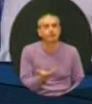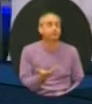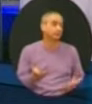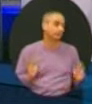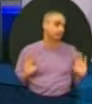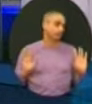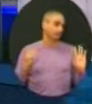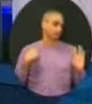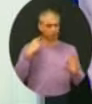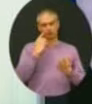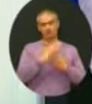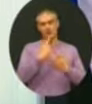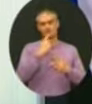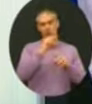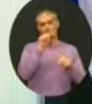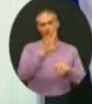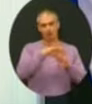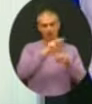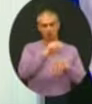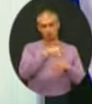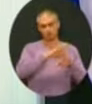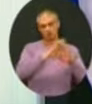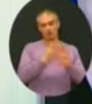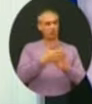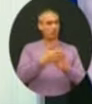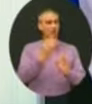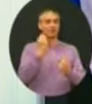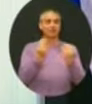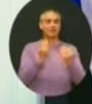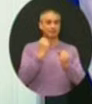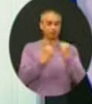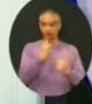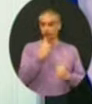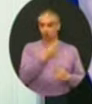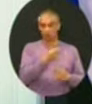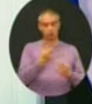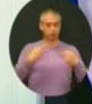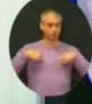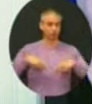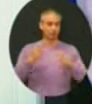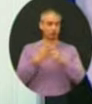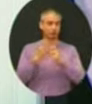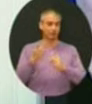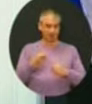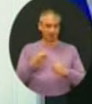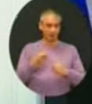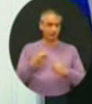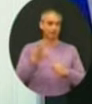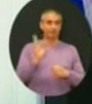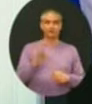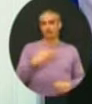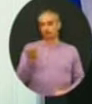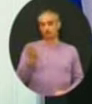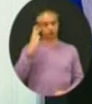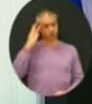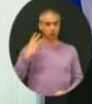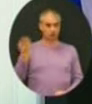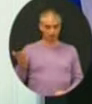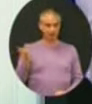חושב שנאמר הכל. הדברים הקשים שנאמרו בין יושב ראש המפלגה לבין